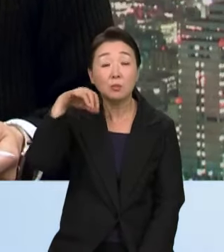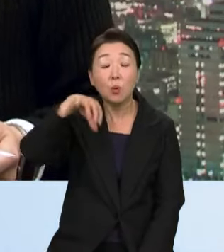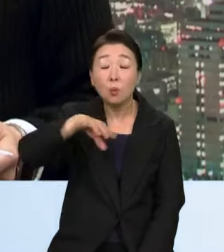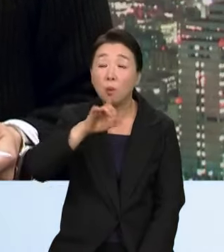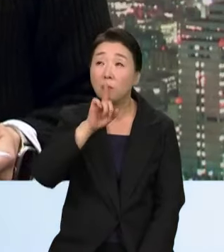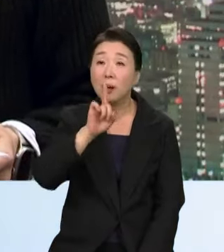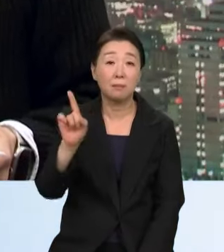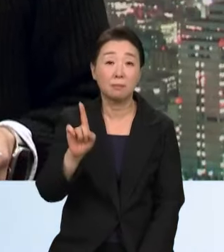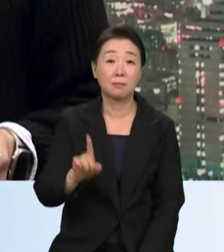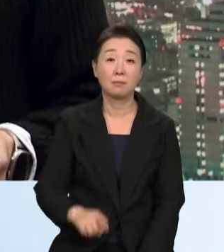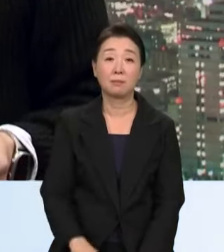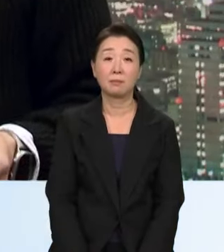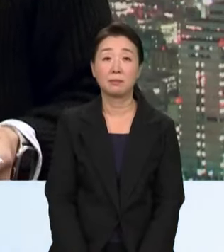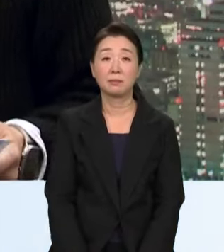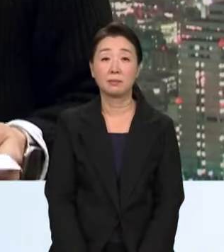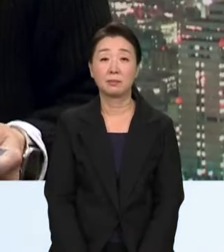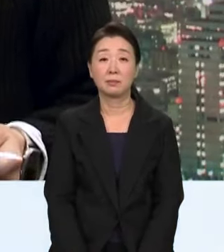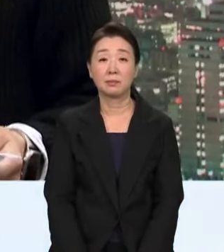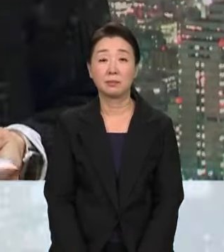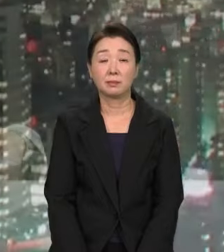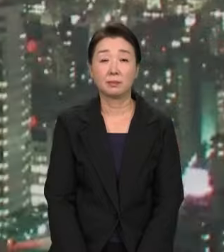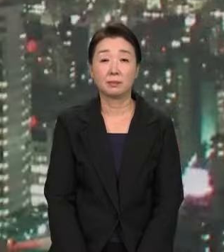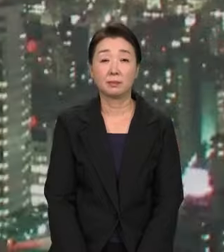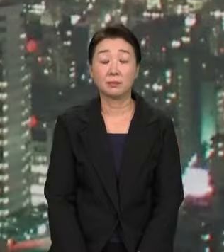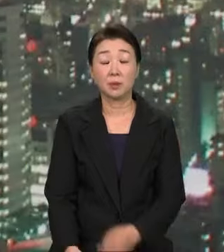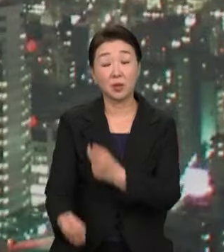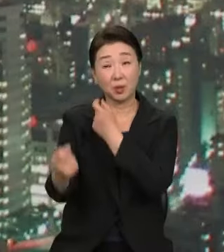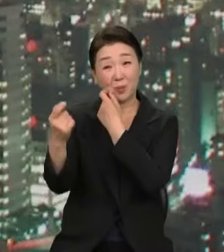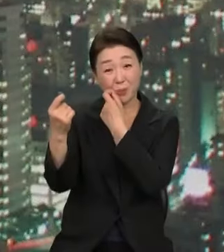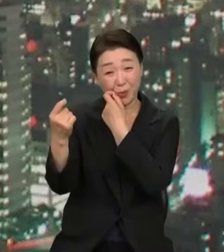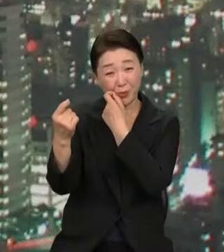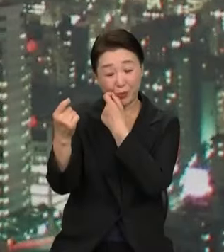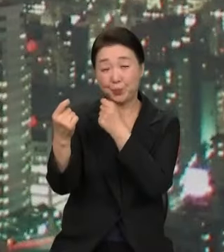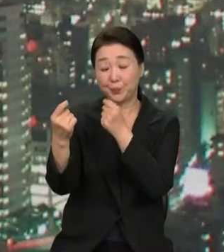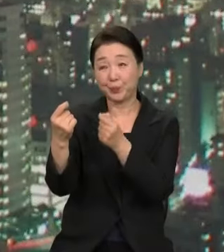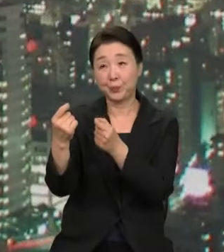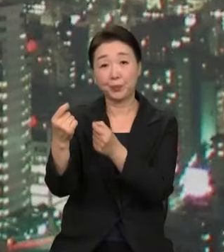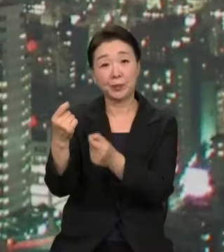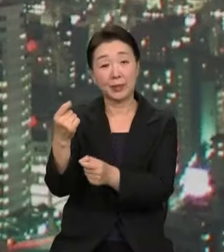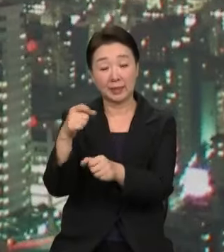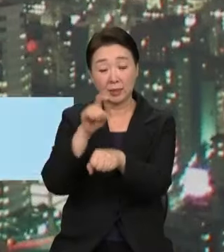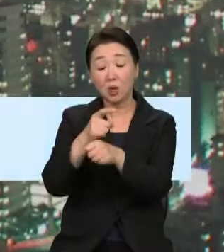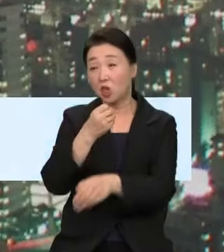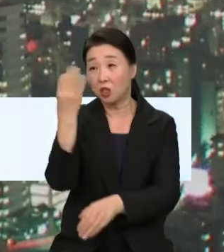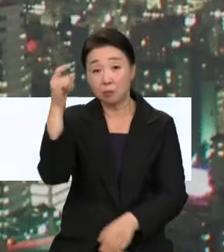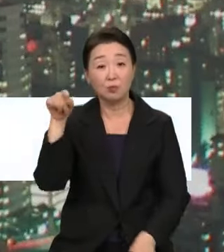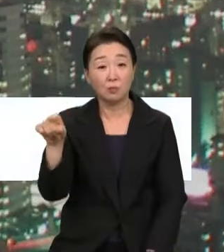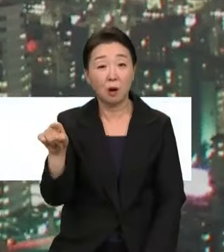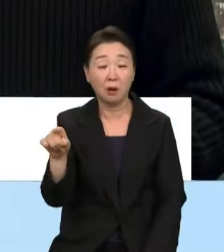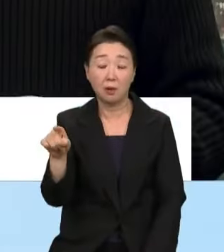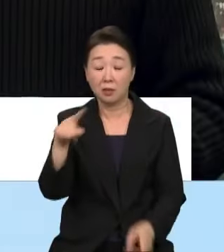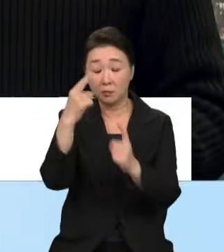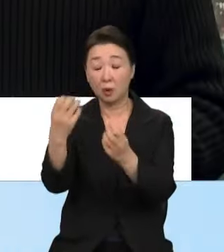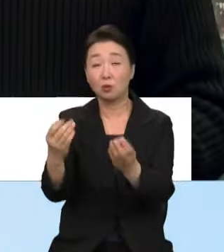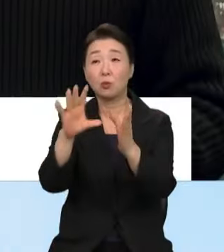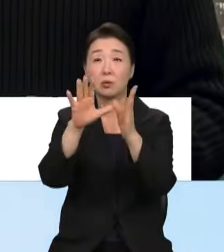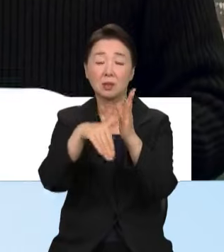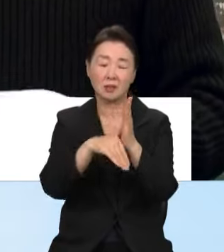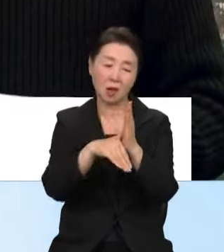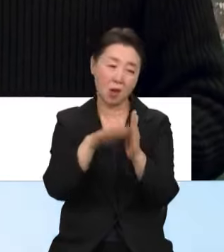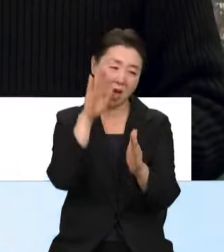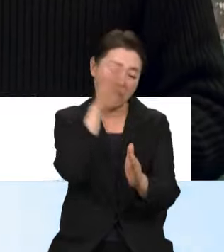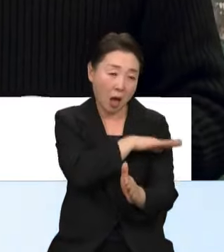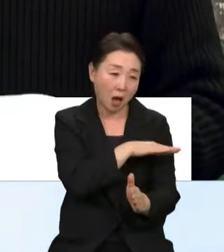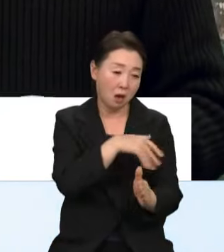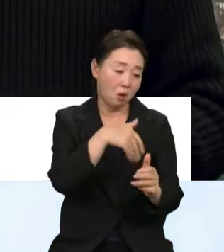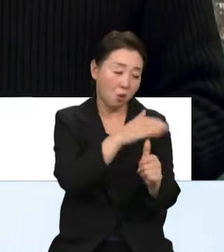얘기가 나오고 있습니까네 보수 성향의 상쾌 신문은 어 이번 추도식은 과거 가혹한 환경에서 희생된